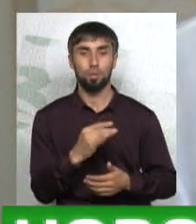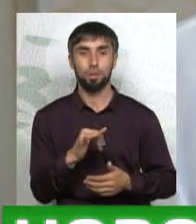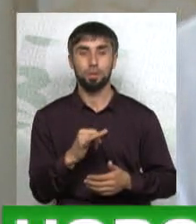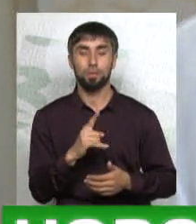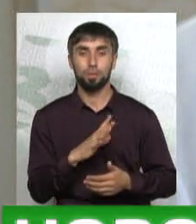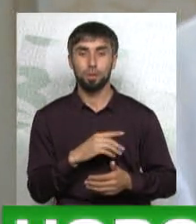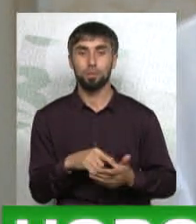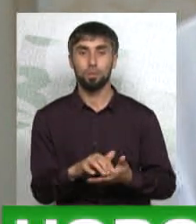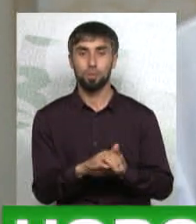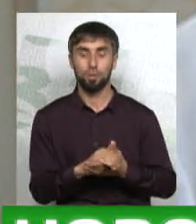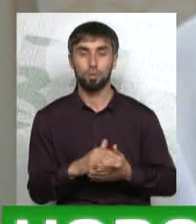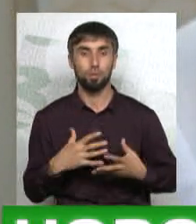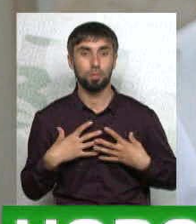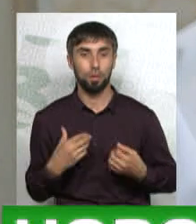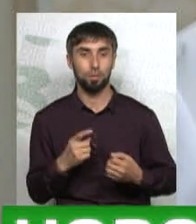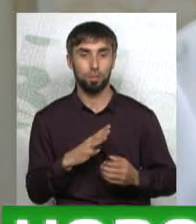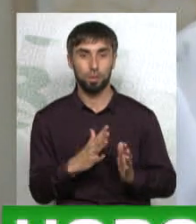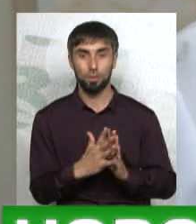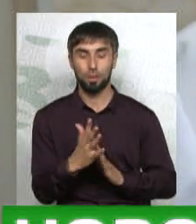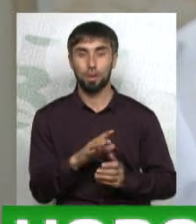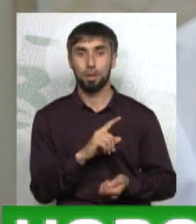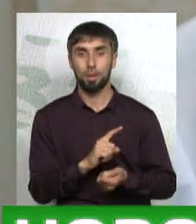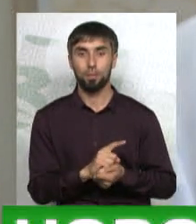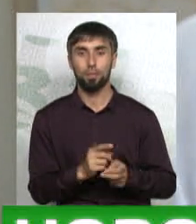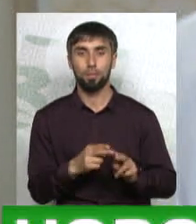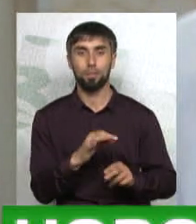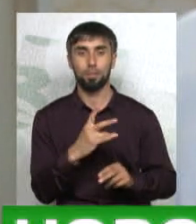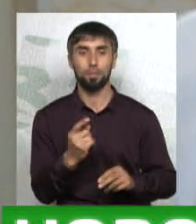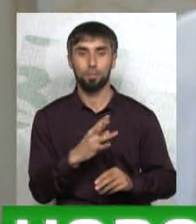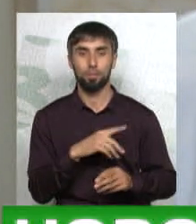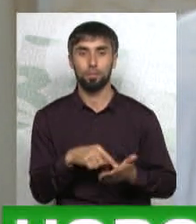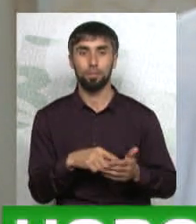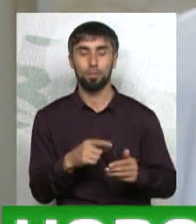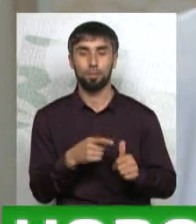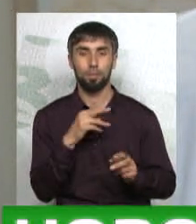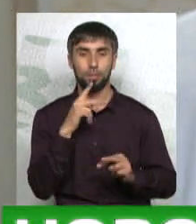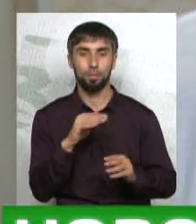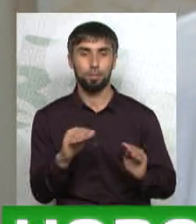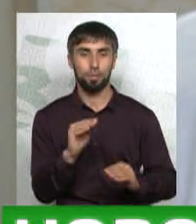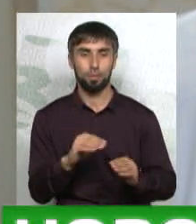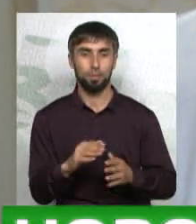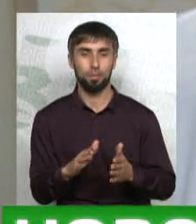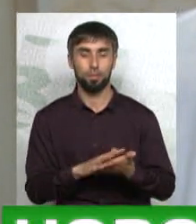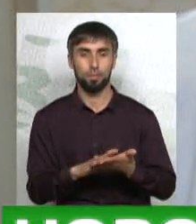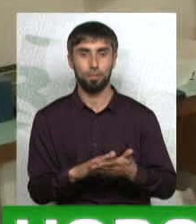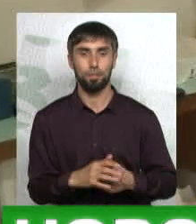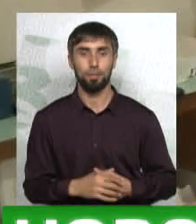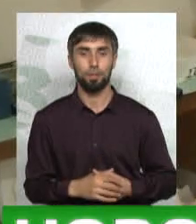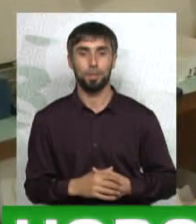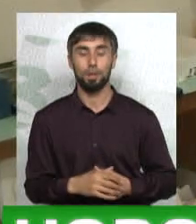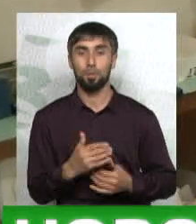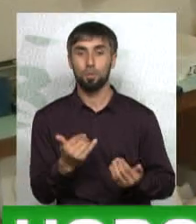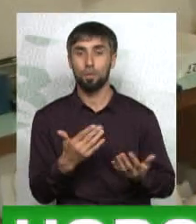всходы, чтобы были дружные, здоровые, обязательно эти семена должны протравить производители, сельхозпроизводители.